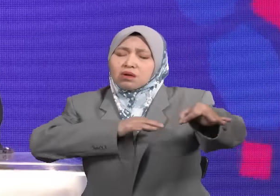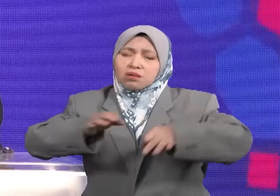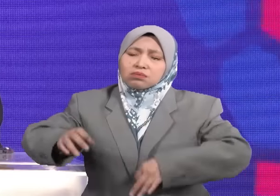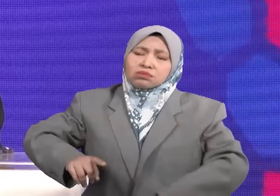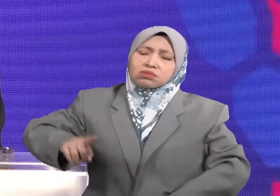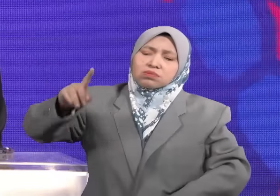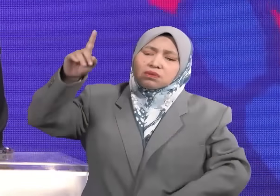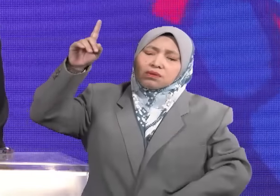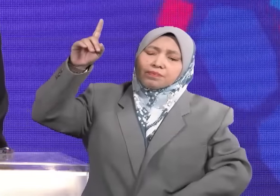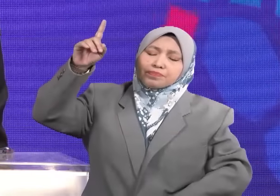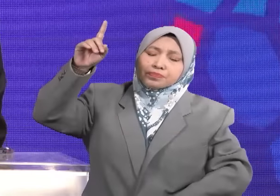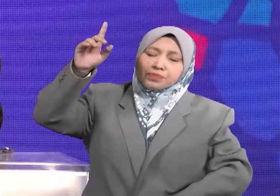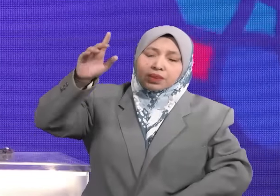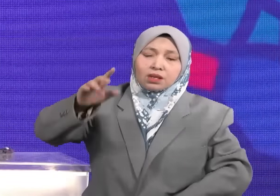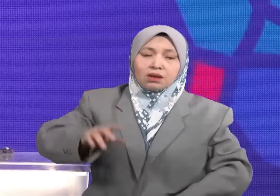بَيِّنَةٍ